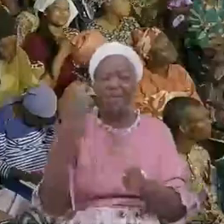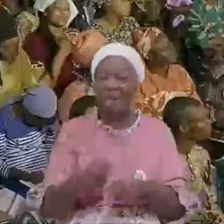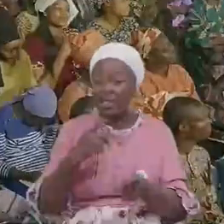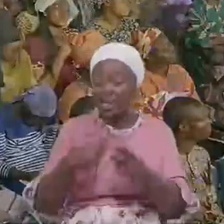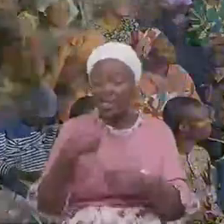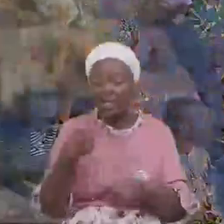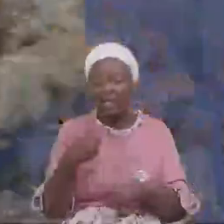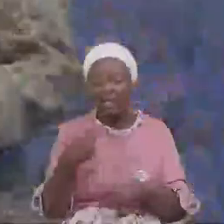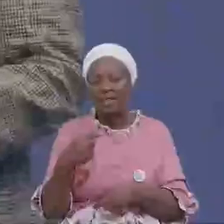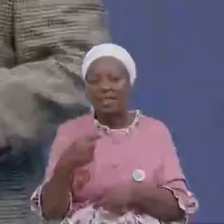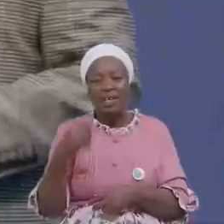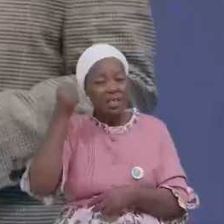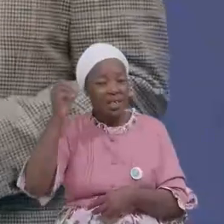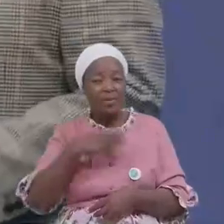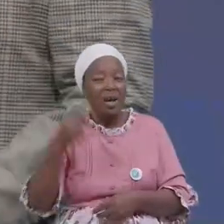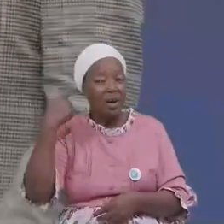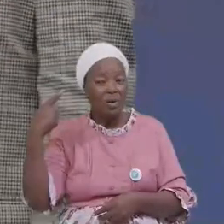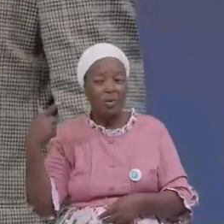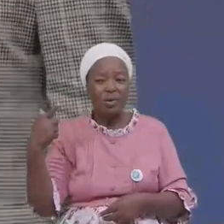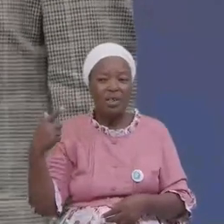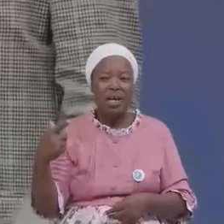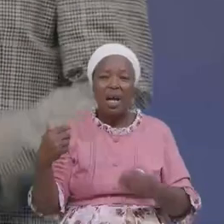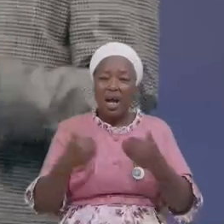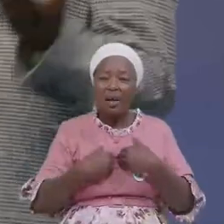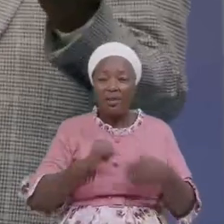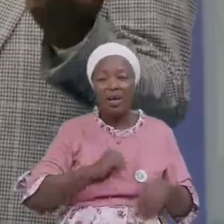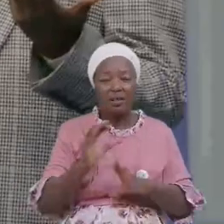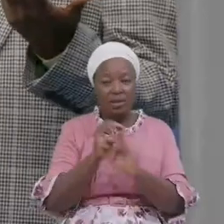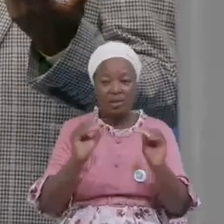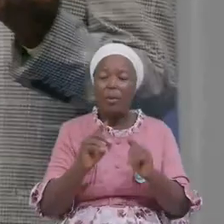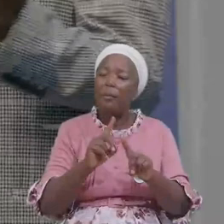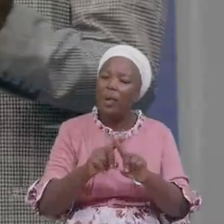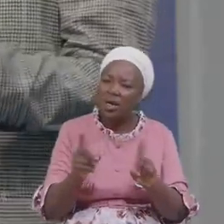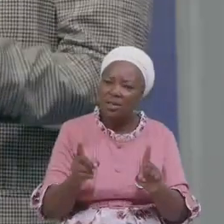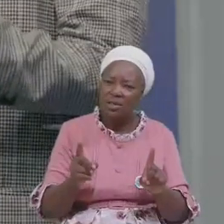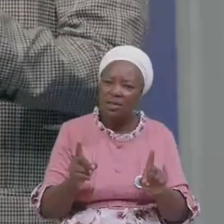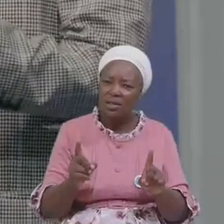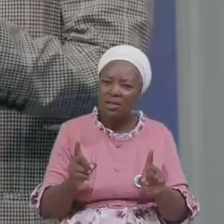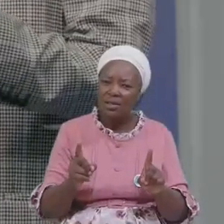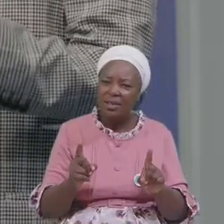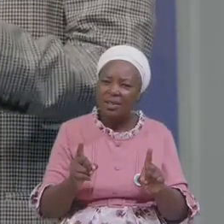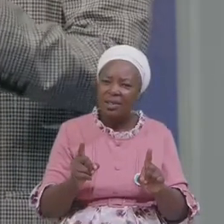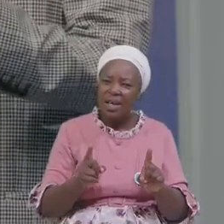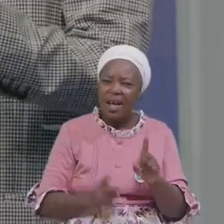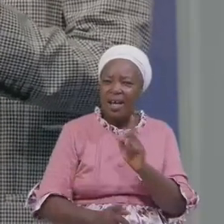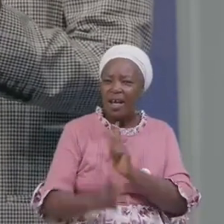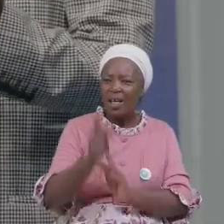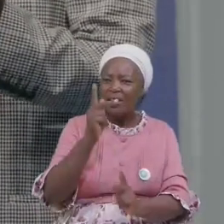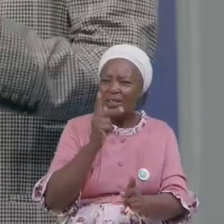dit, je n'ai ni or ni argent, mais ce que j'ai,